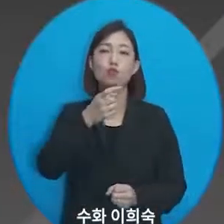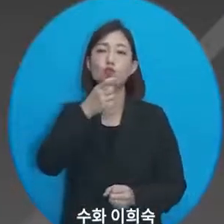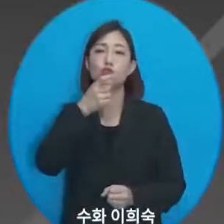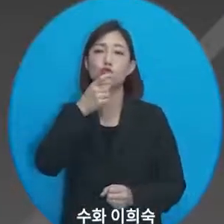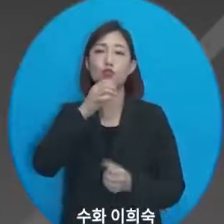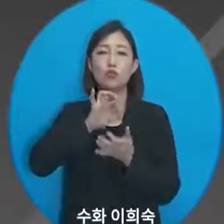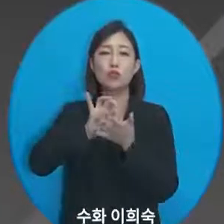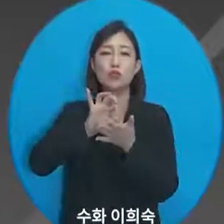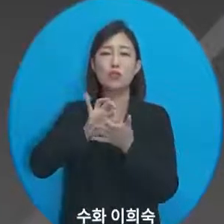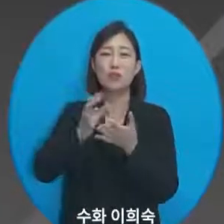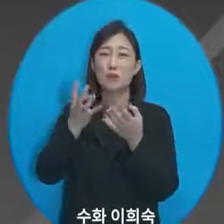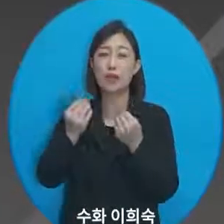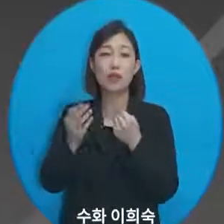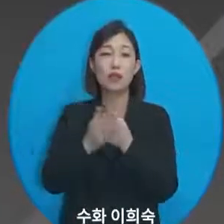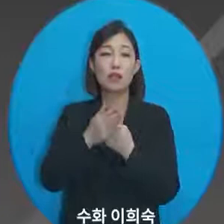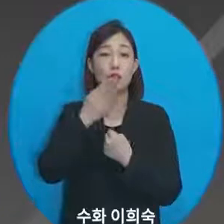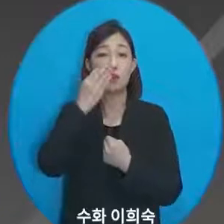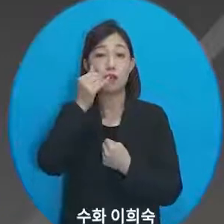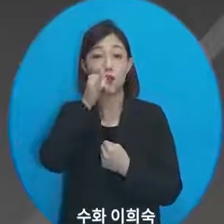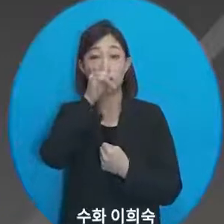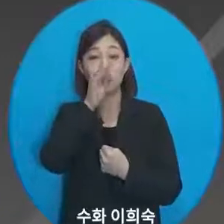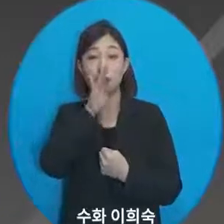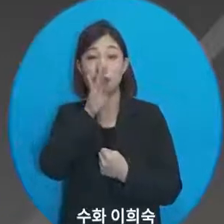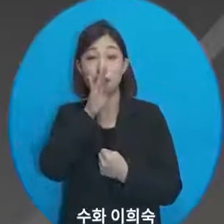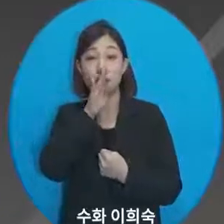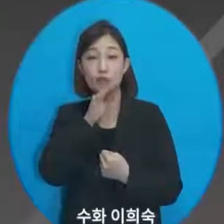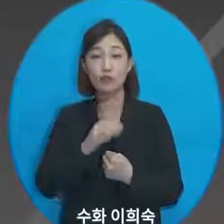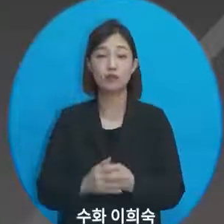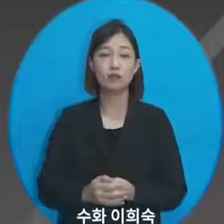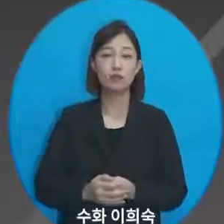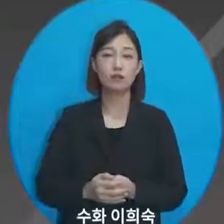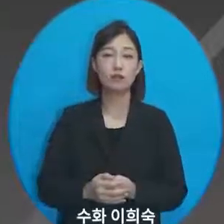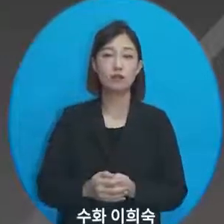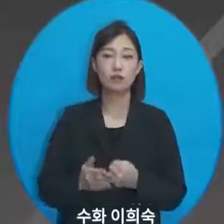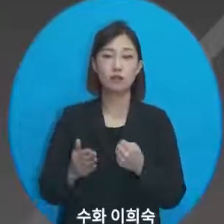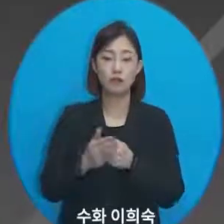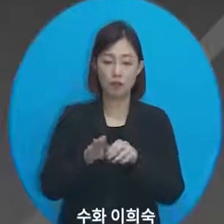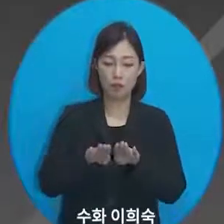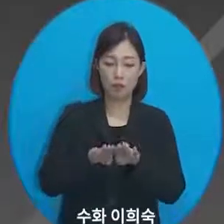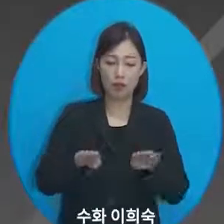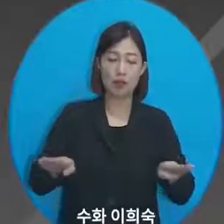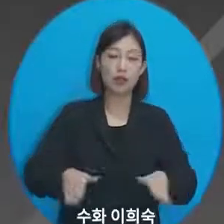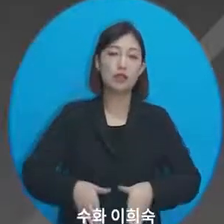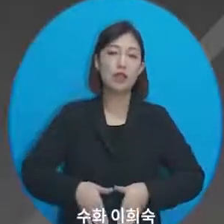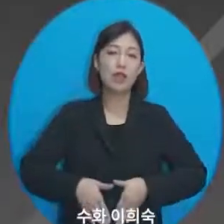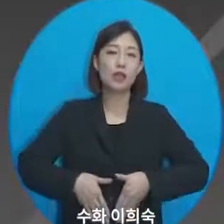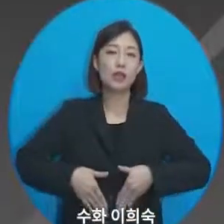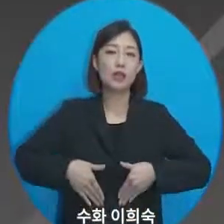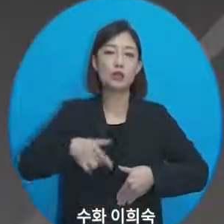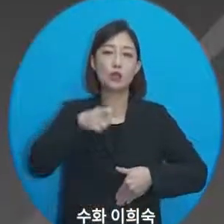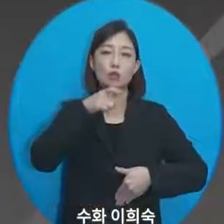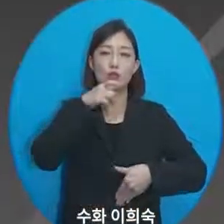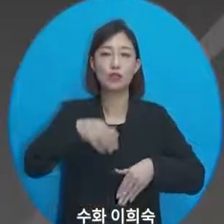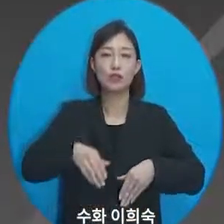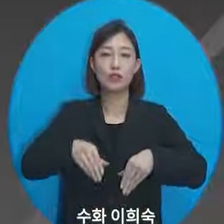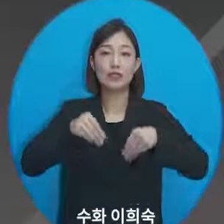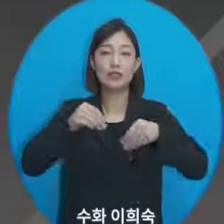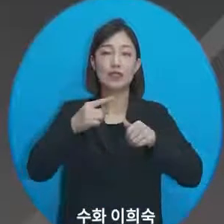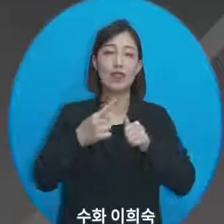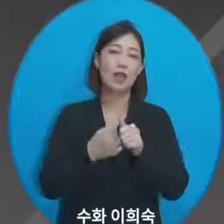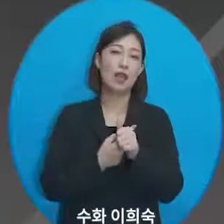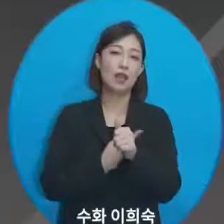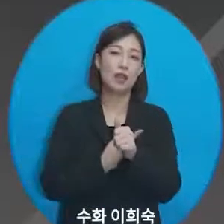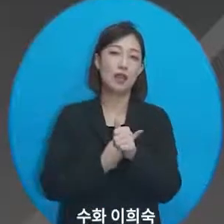흔히들 두게 되는데, 그러한 부분을 바닥 난방이나 이런 부분으로 해결을 해서 단차